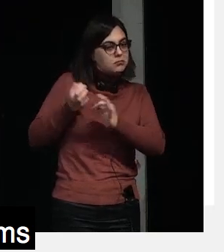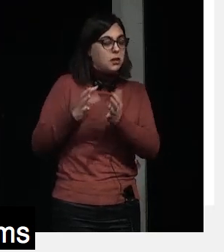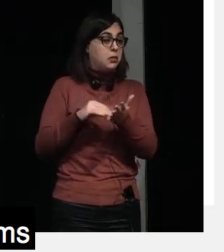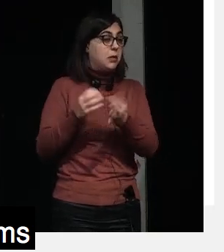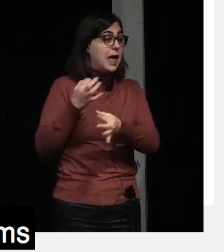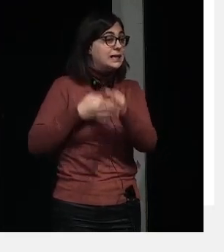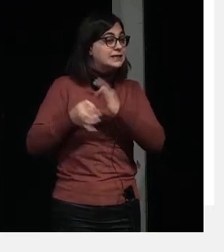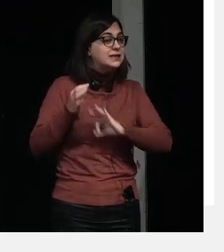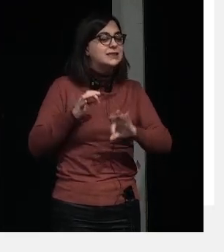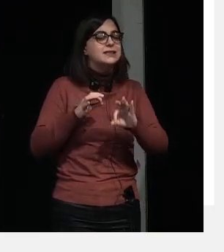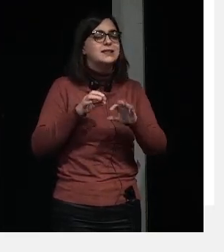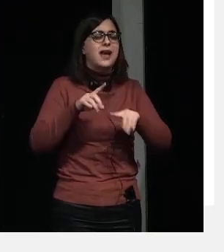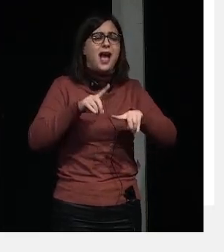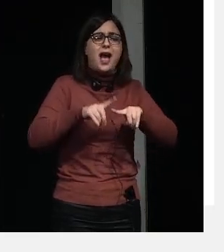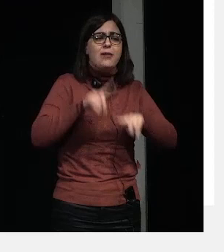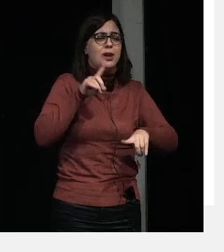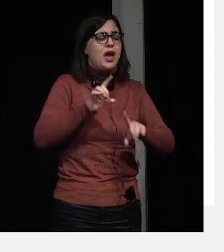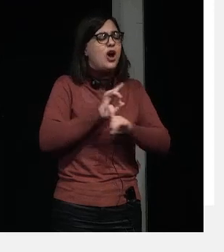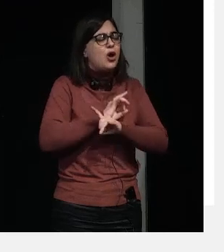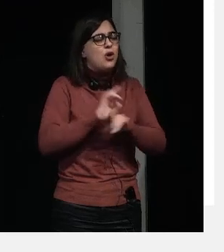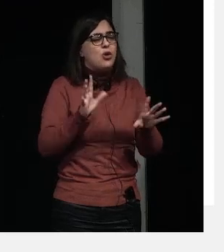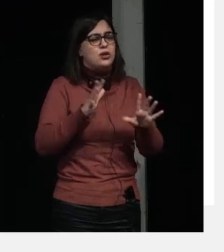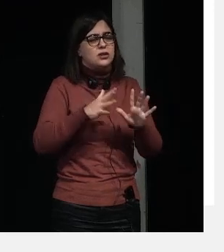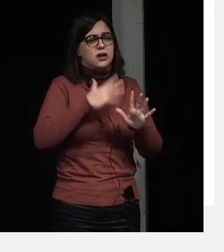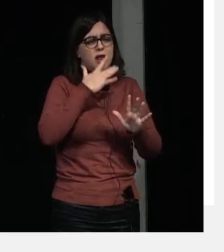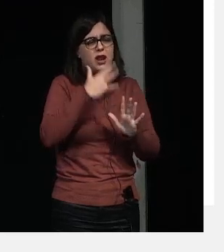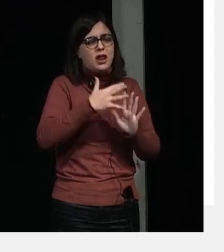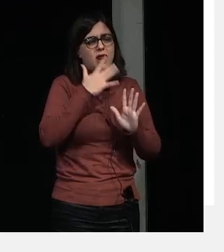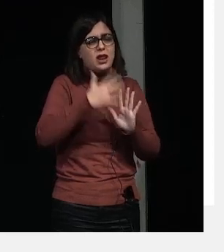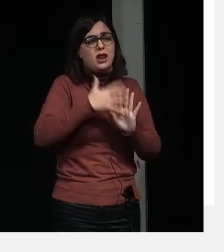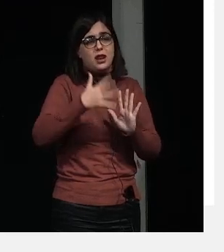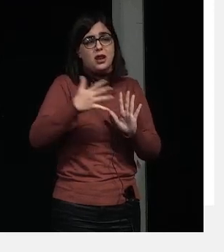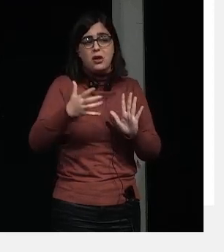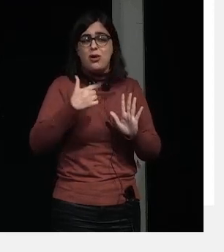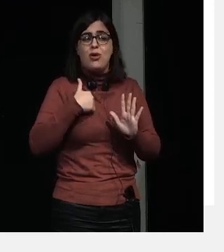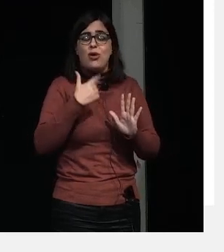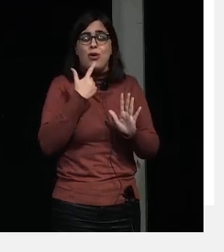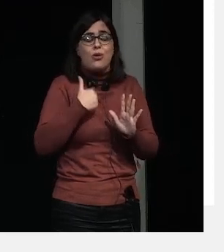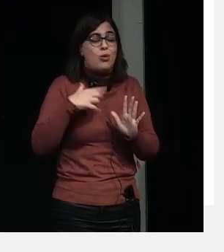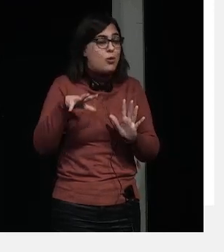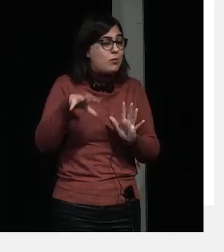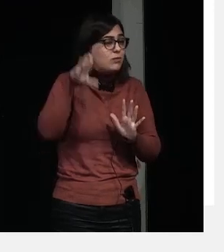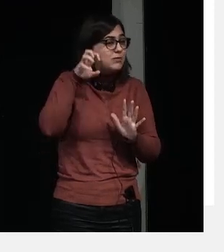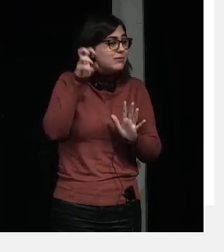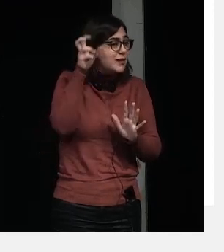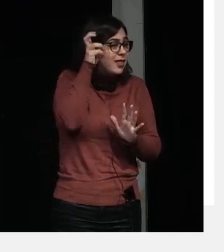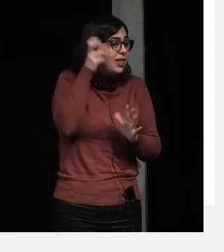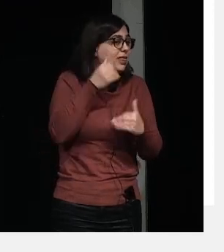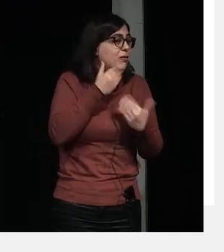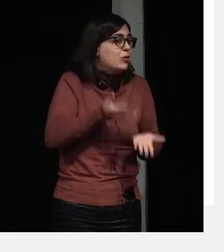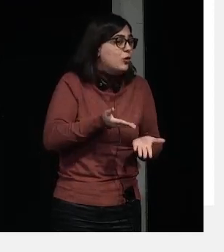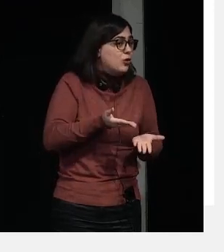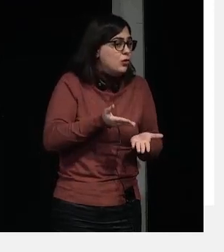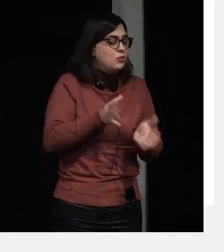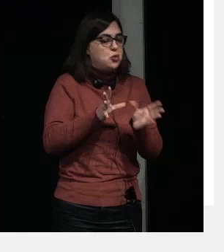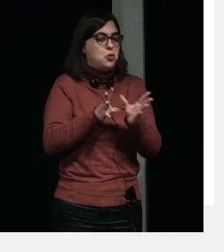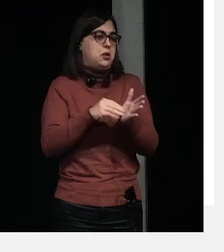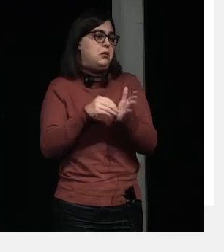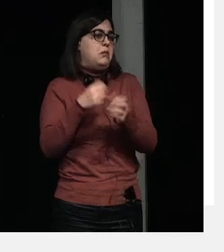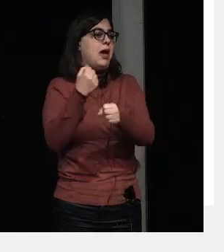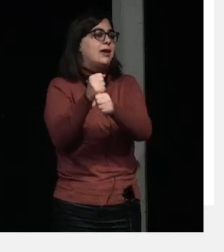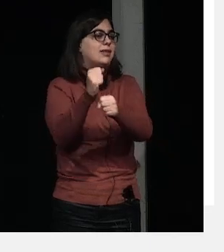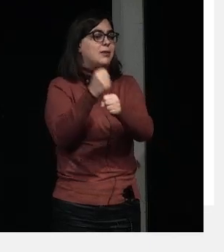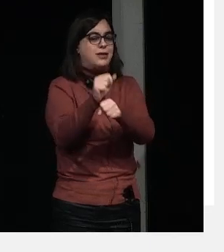λόγια, χωρίς περαιτέρω πληροφορίες που δεν θα ήταν εφικτό να τις συγκρατήσω, τα εκθέματα. Δεν